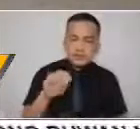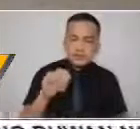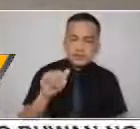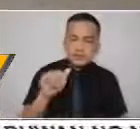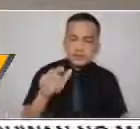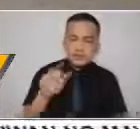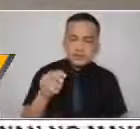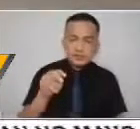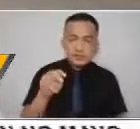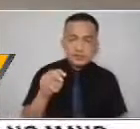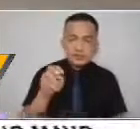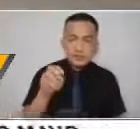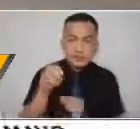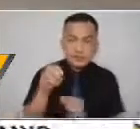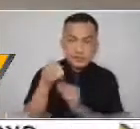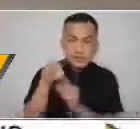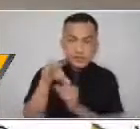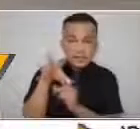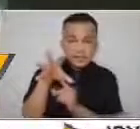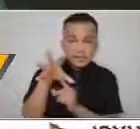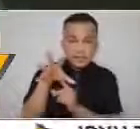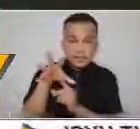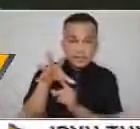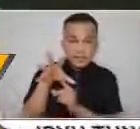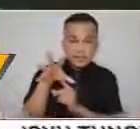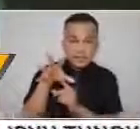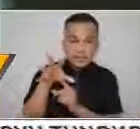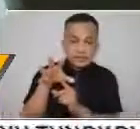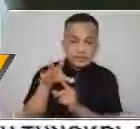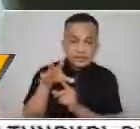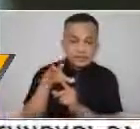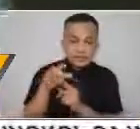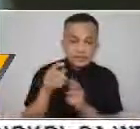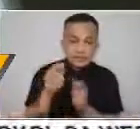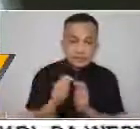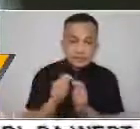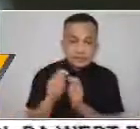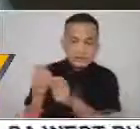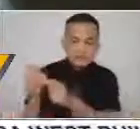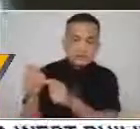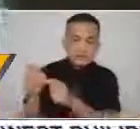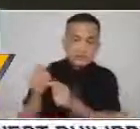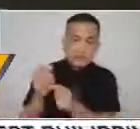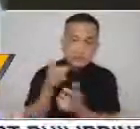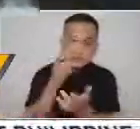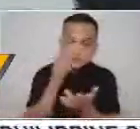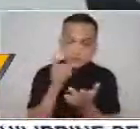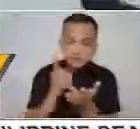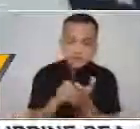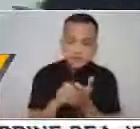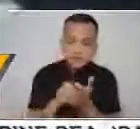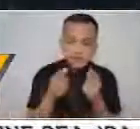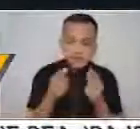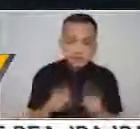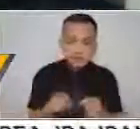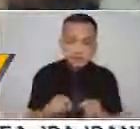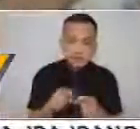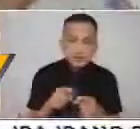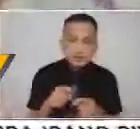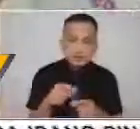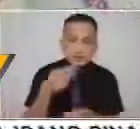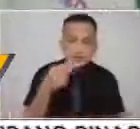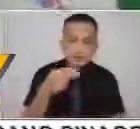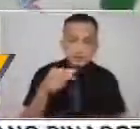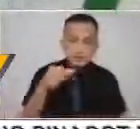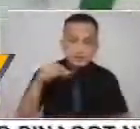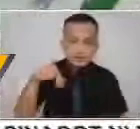Antonio Ko sa isang online forum. Ayon kay Ko, kakayaning mairaos ang national election sa kabila ng health crisis gaya ng